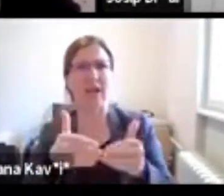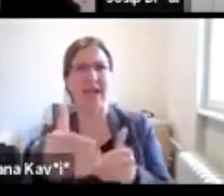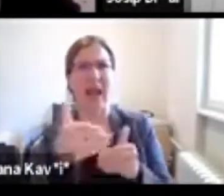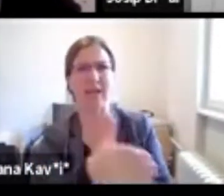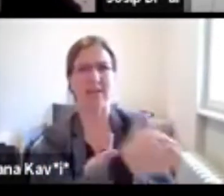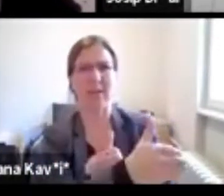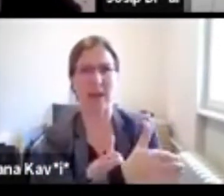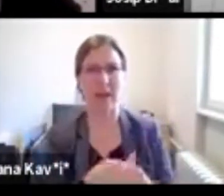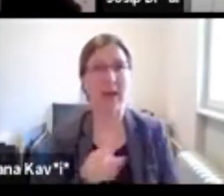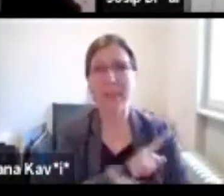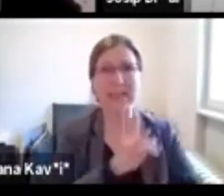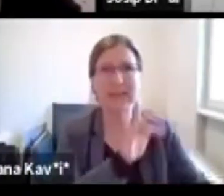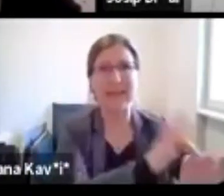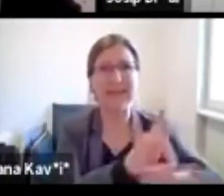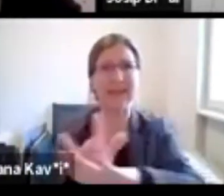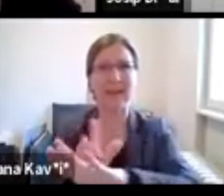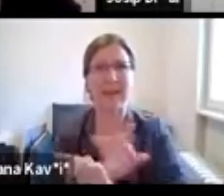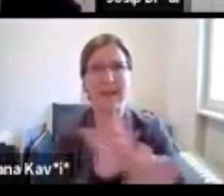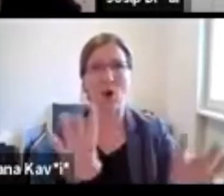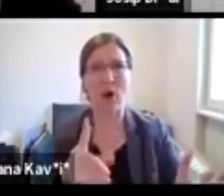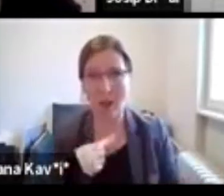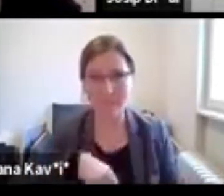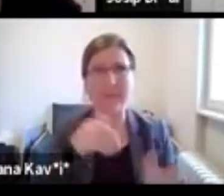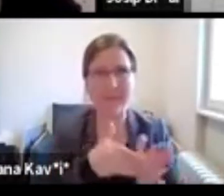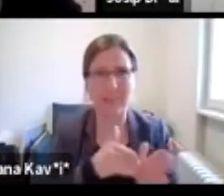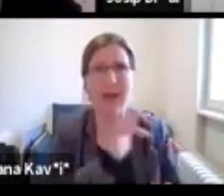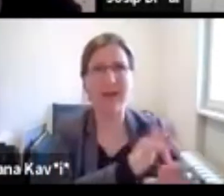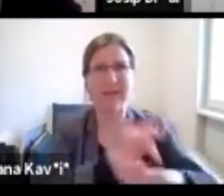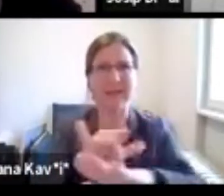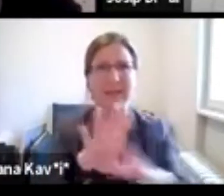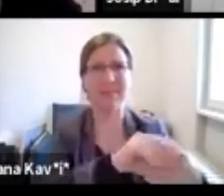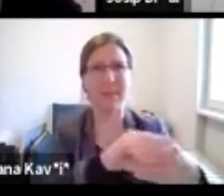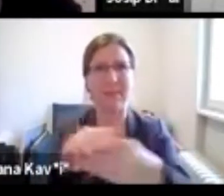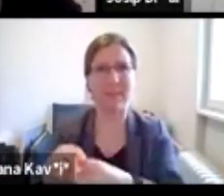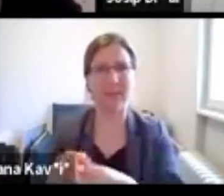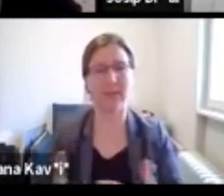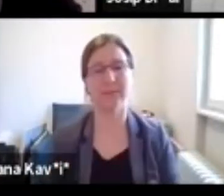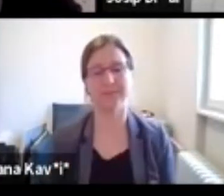sebe. S druge strane, kao samim time što nismo